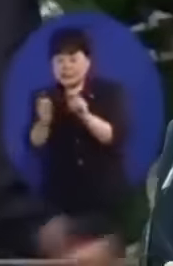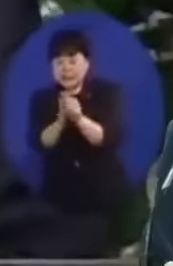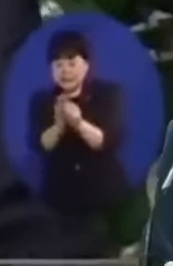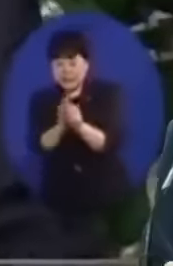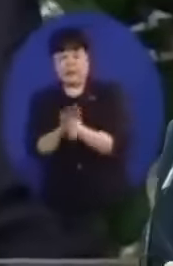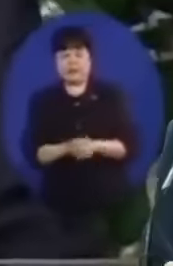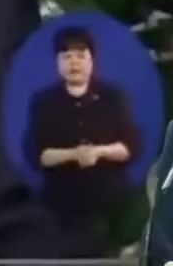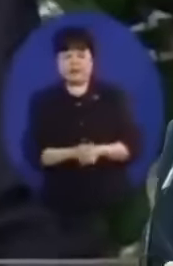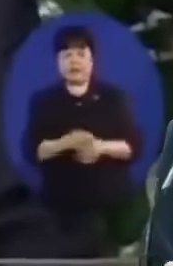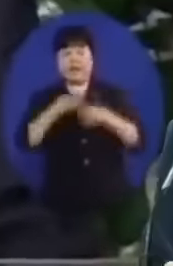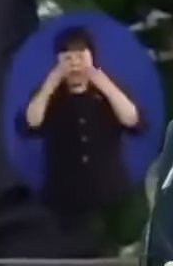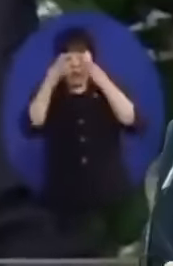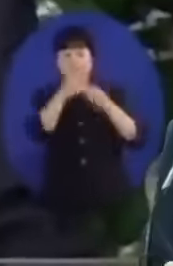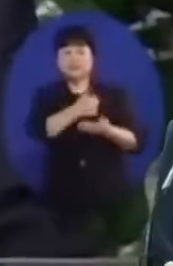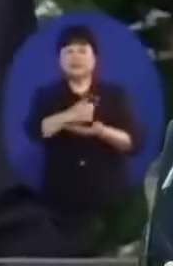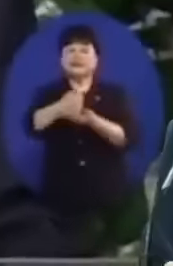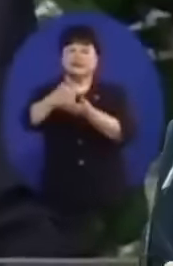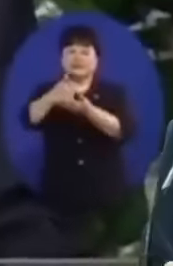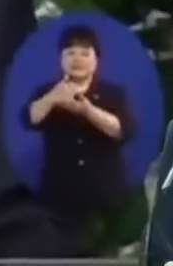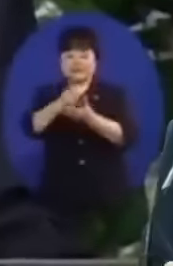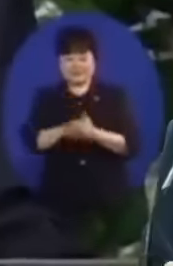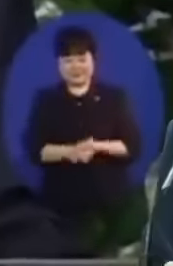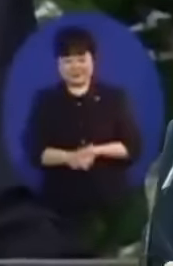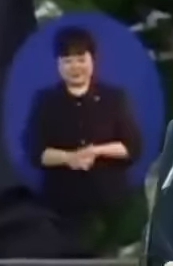살리려고 노력하는 분이시겠습니다.